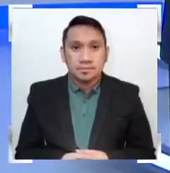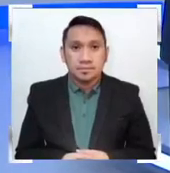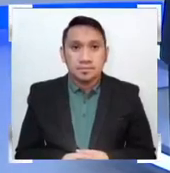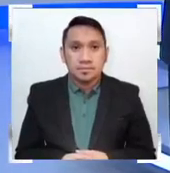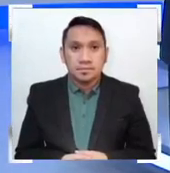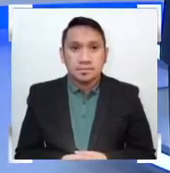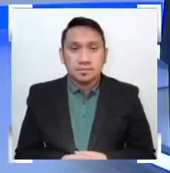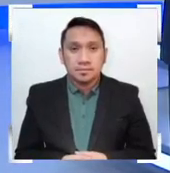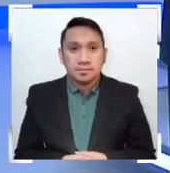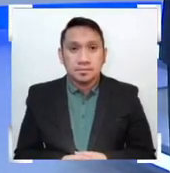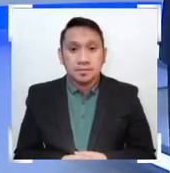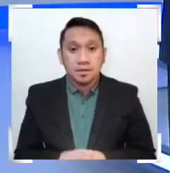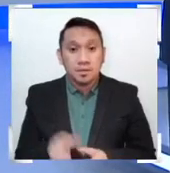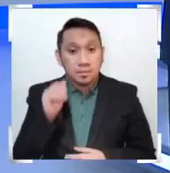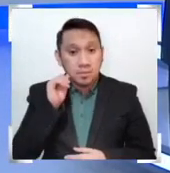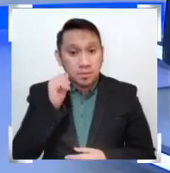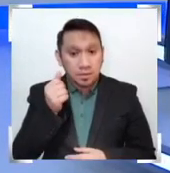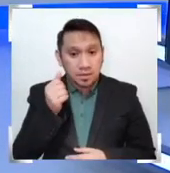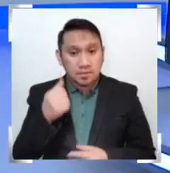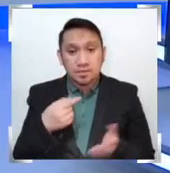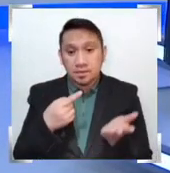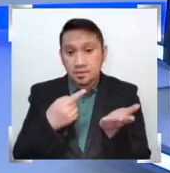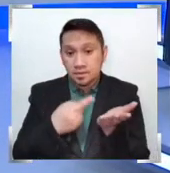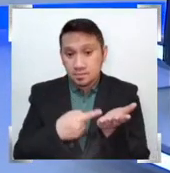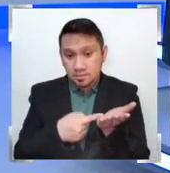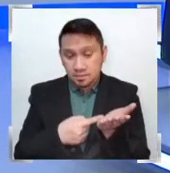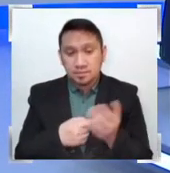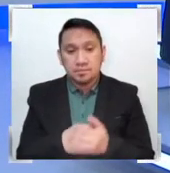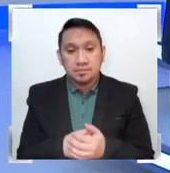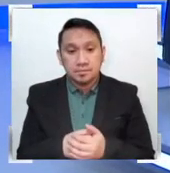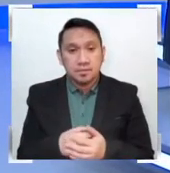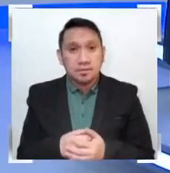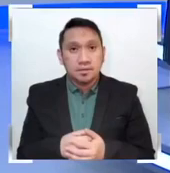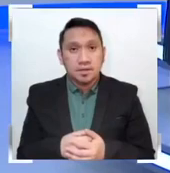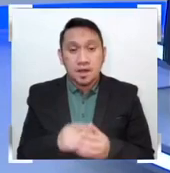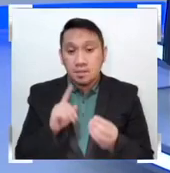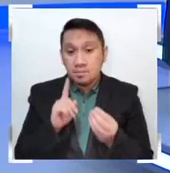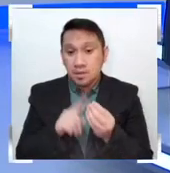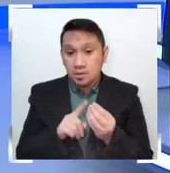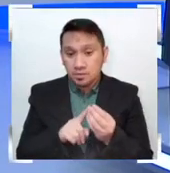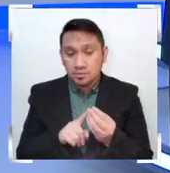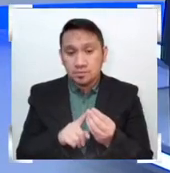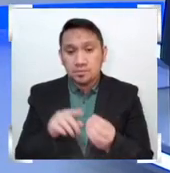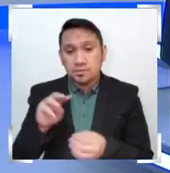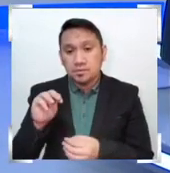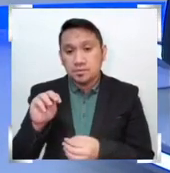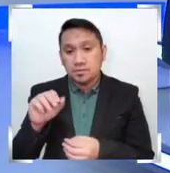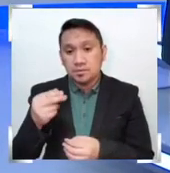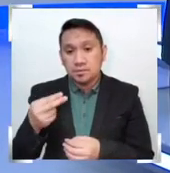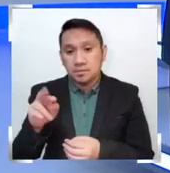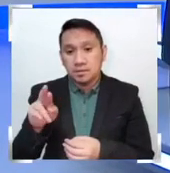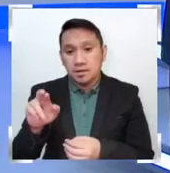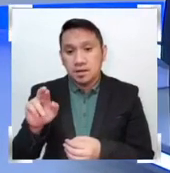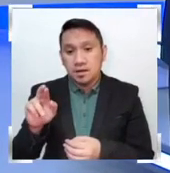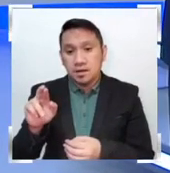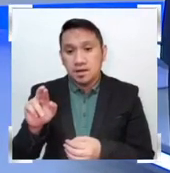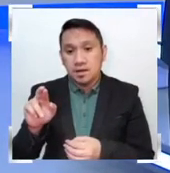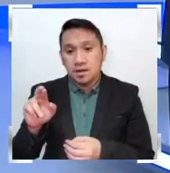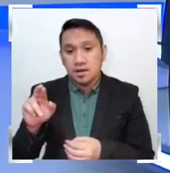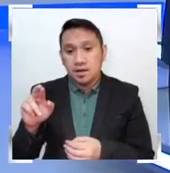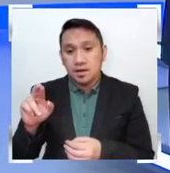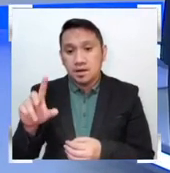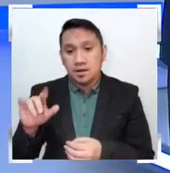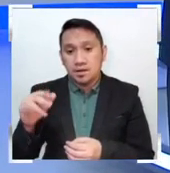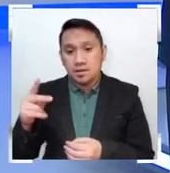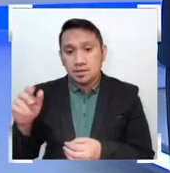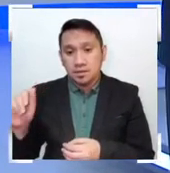Nakatakdang dingin bukas ng House Committee on Appropriations ang panukalang Maharlika Wealth Fund. Saan nakukunin ang pondo ngayong